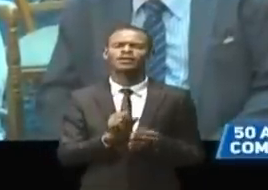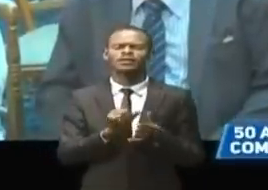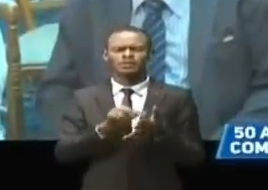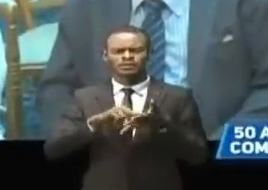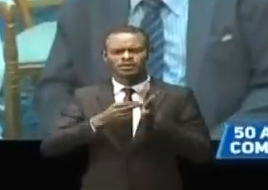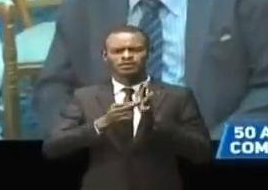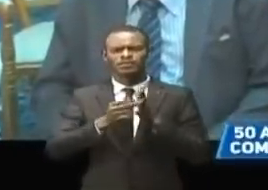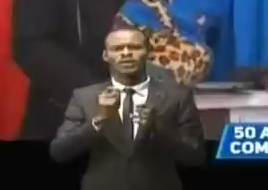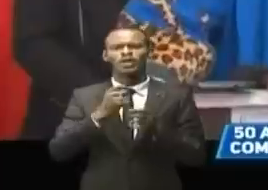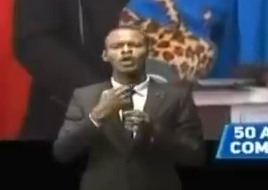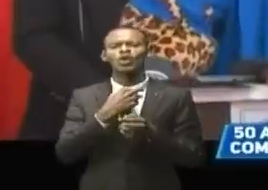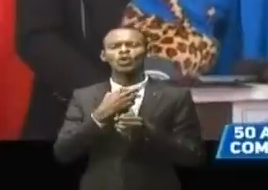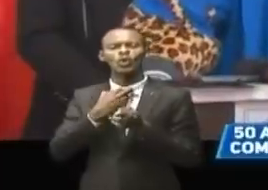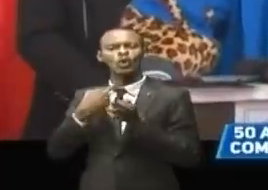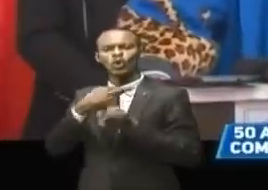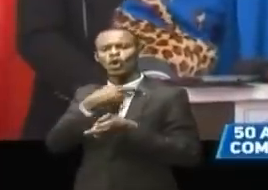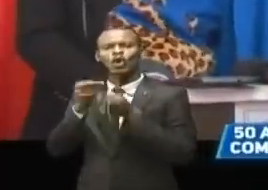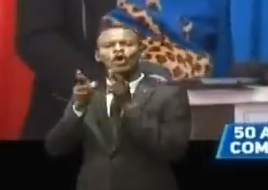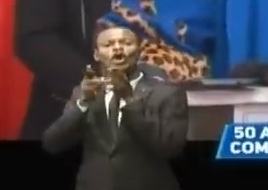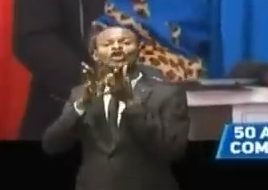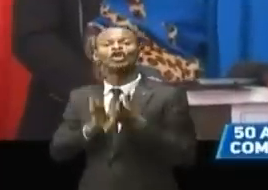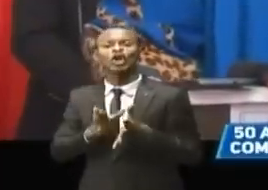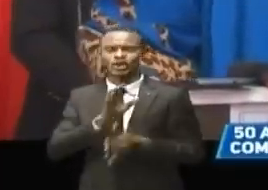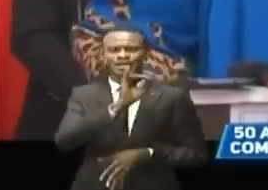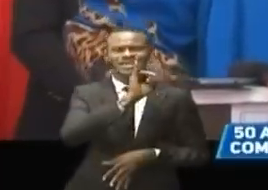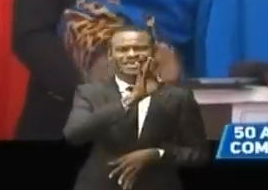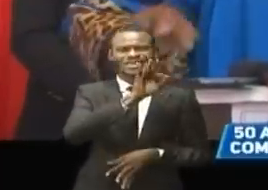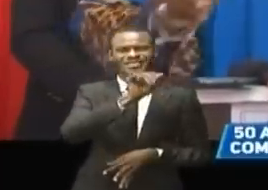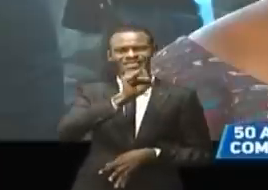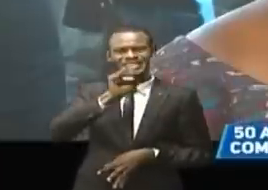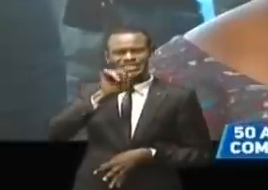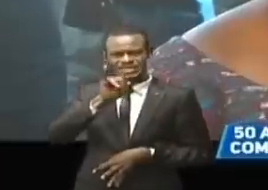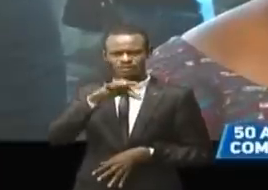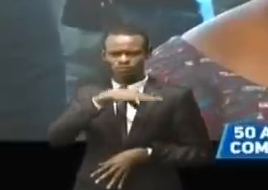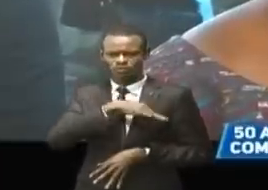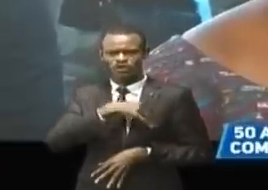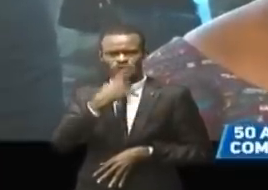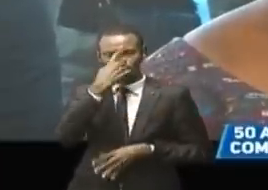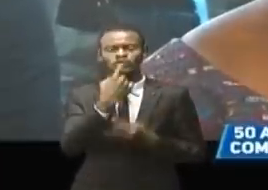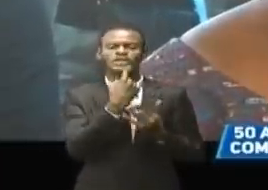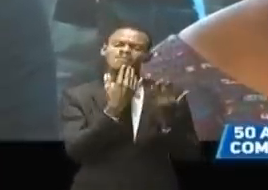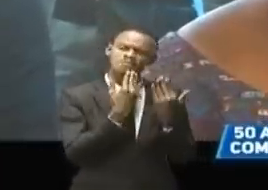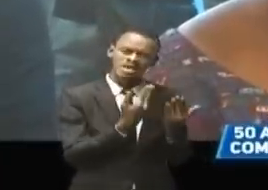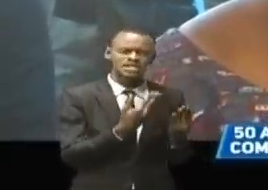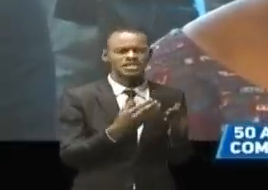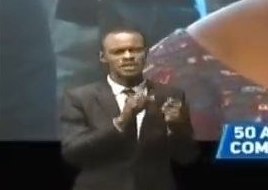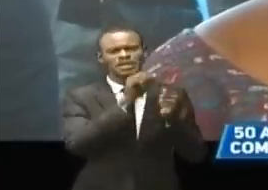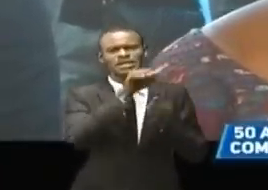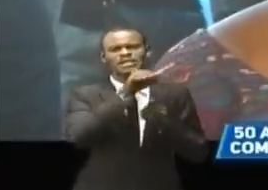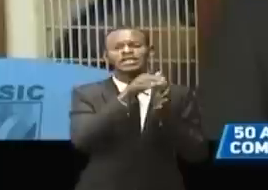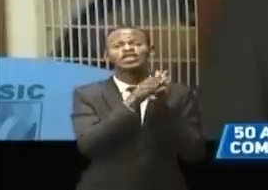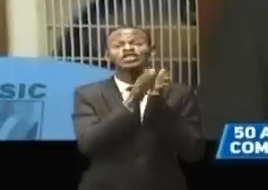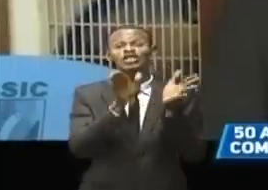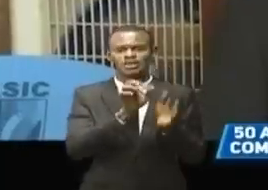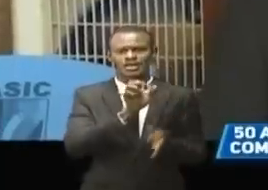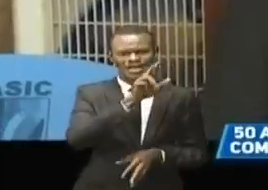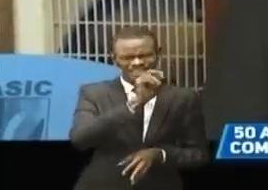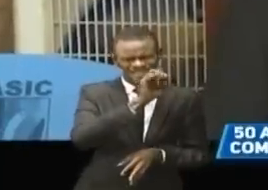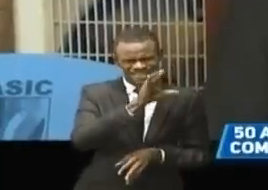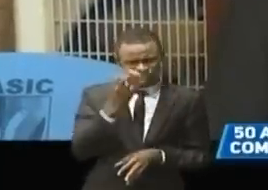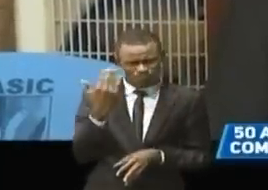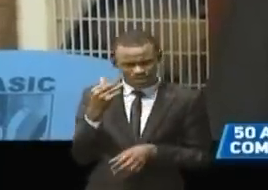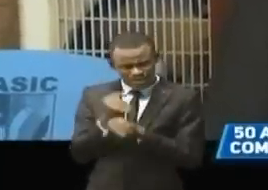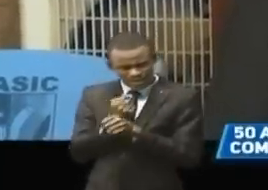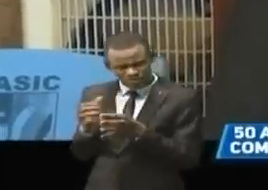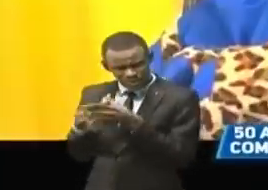discours, le recteur de l'IFASIC n'a pas hésité de remercier la directrice générale de la RTNC, Sylvie Elingue Niembo, et son adjoint,